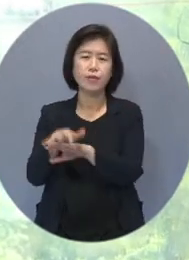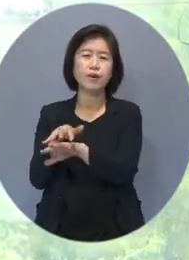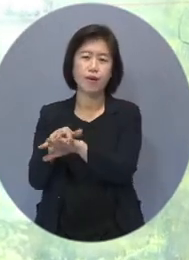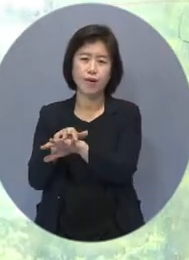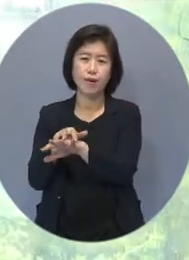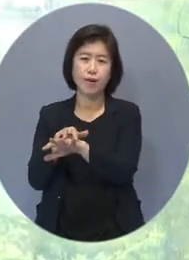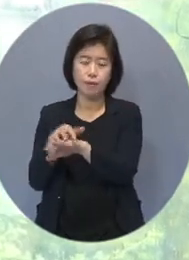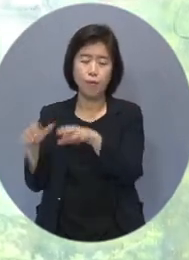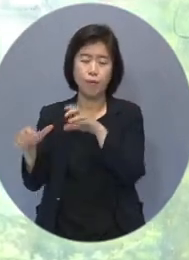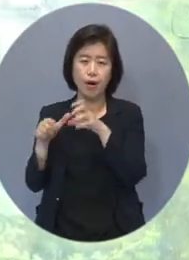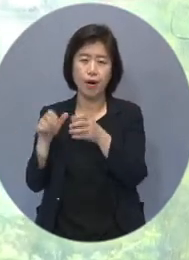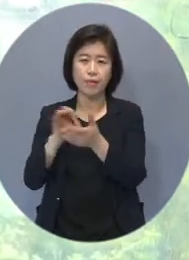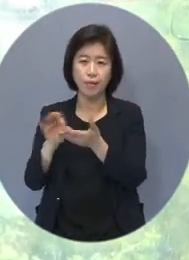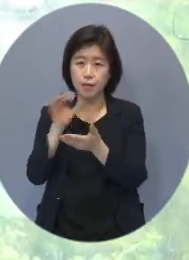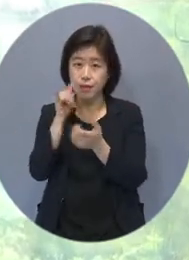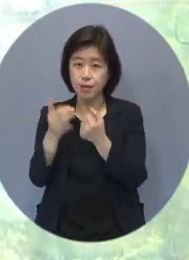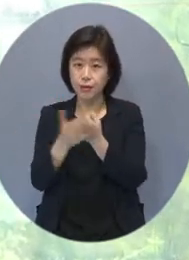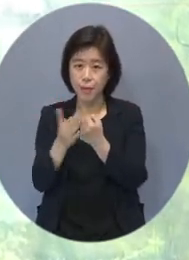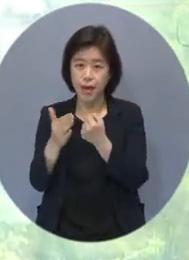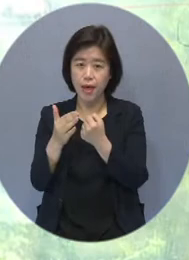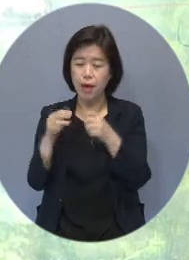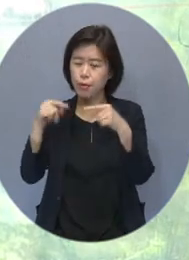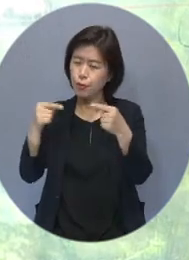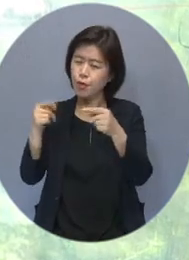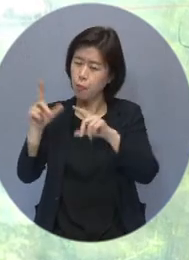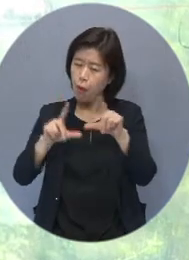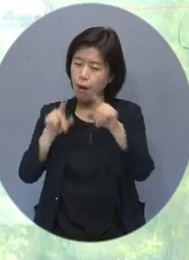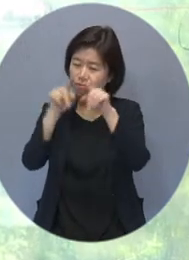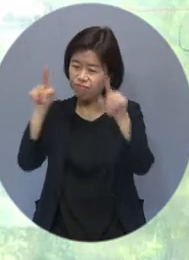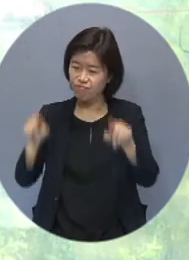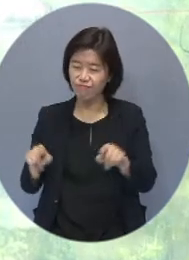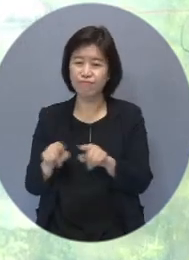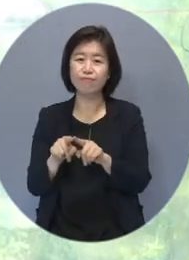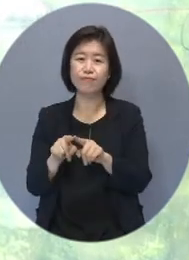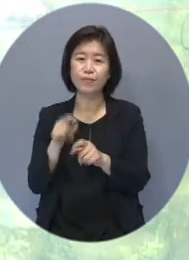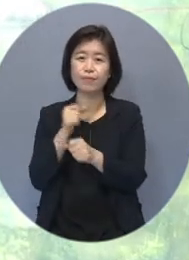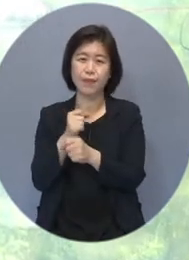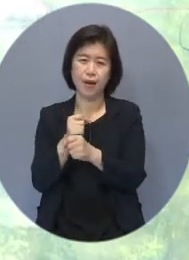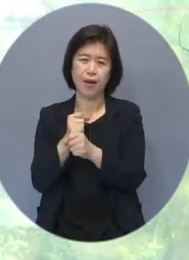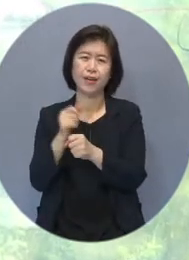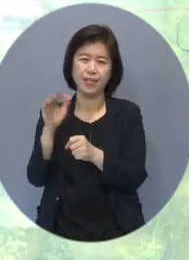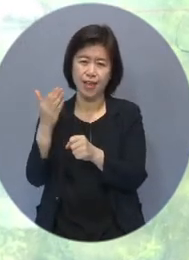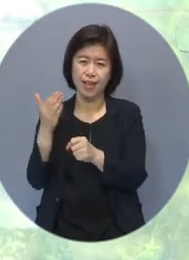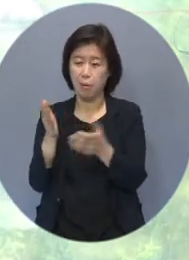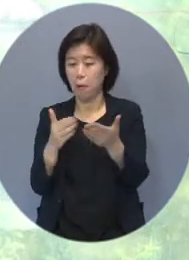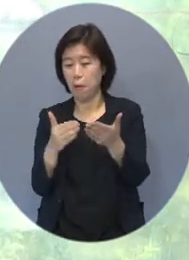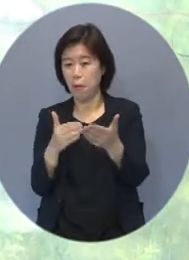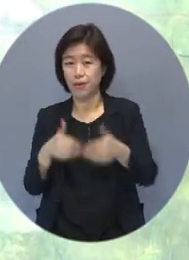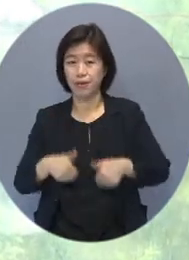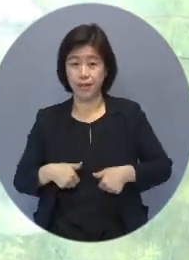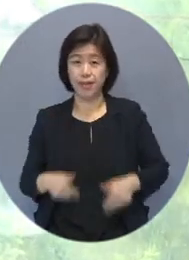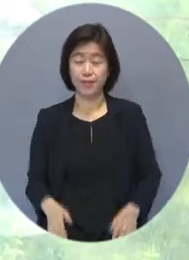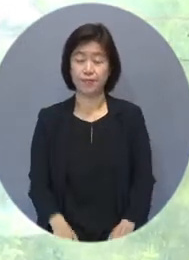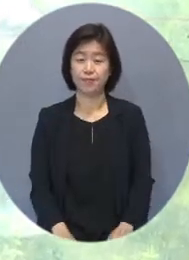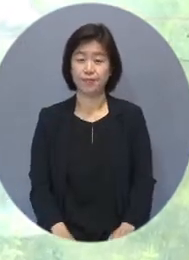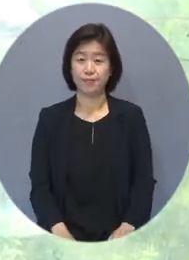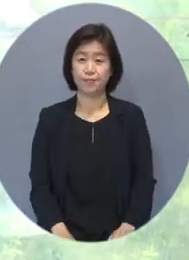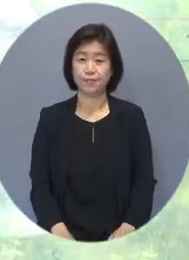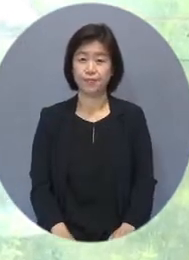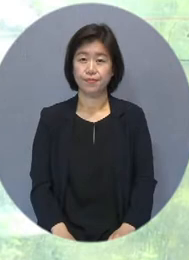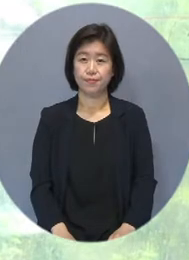만들기 때문에 먼저 재단하고 그리고 이미지가 얹을 수 있게끔 이제 페이지를 만드는 거 작업을 하고 있어요.